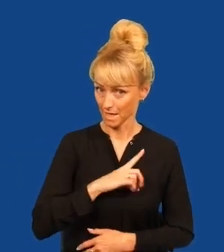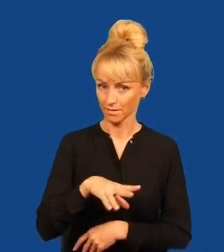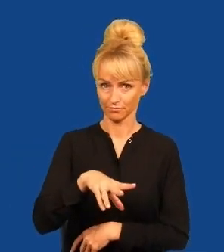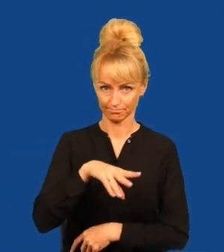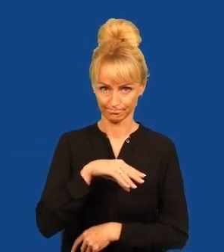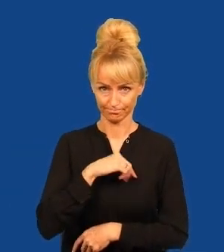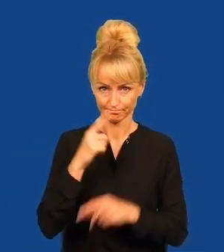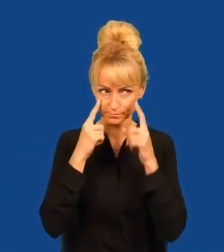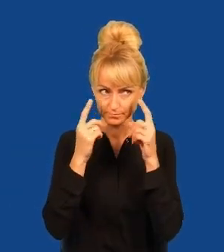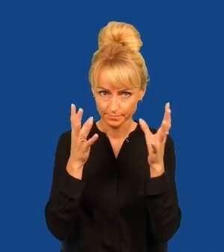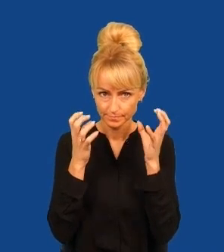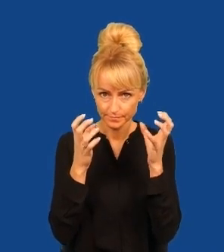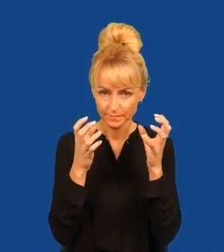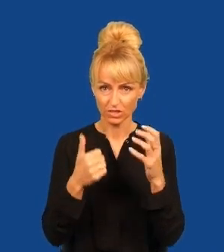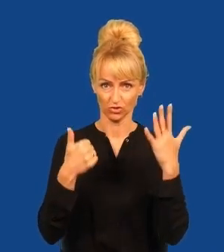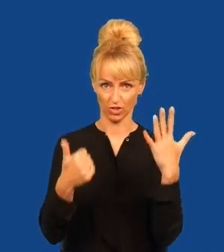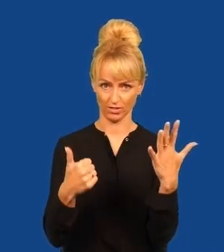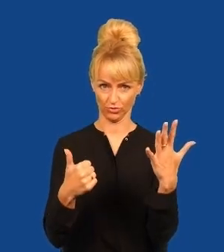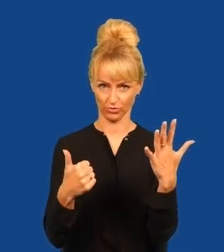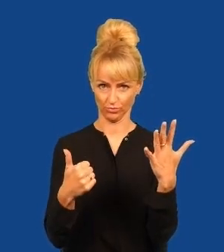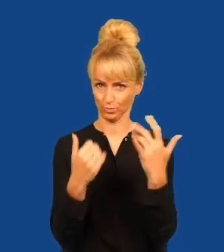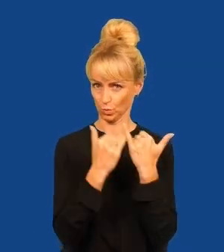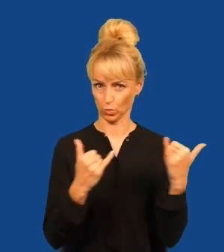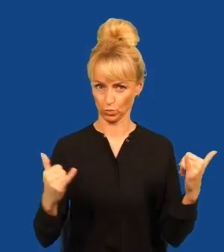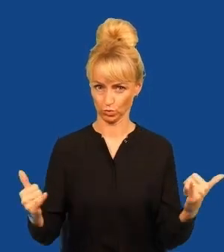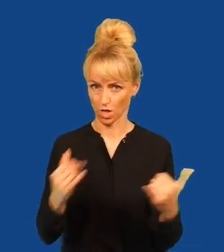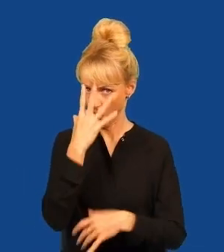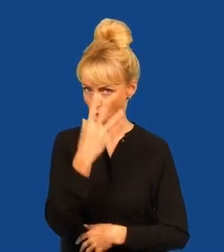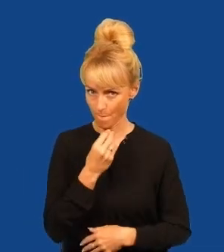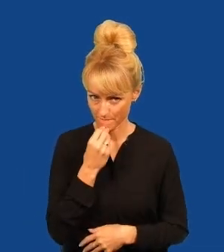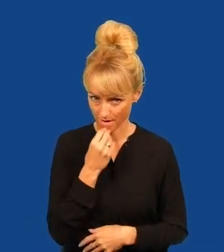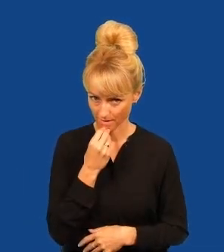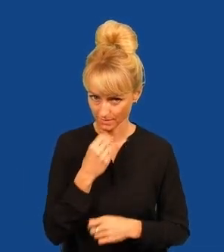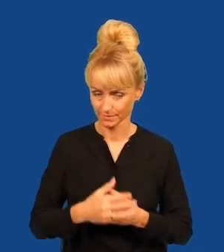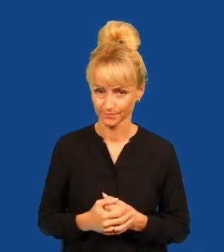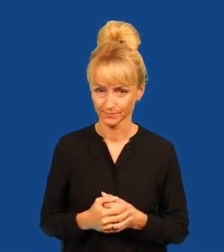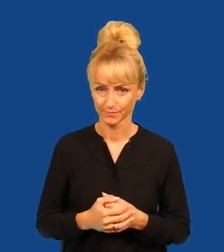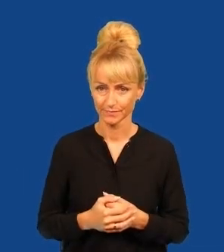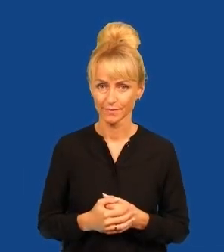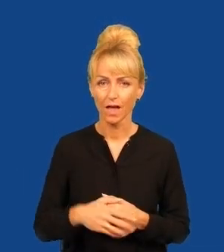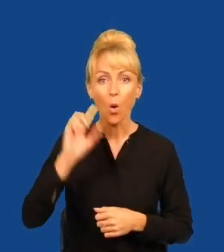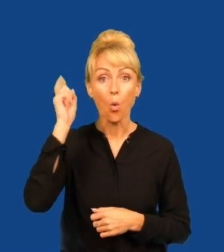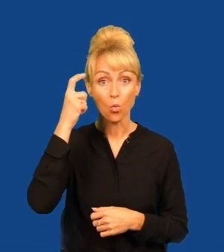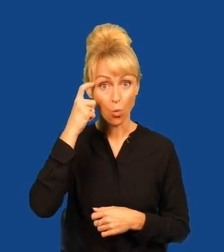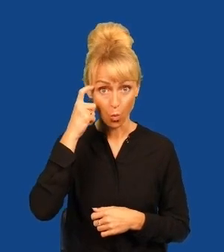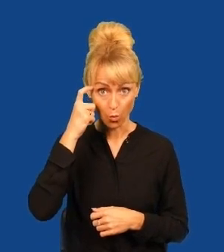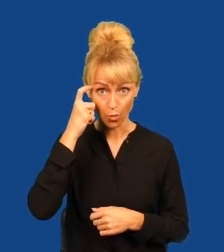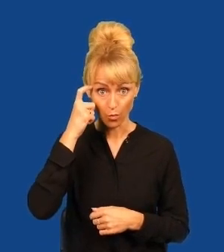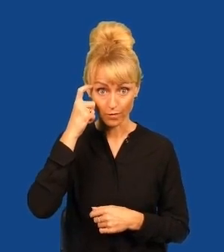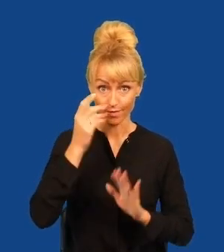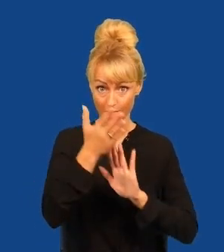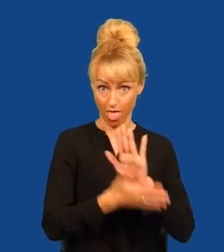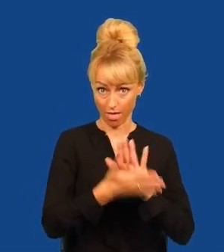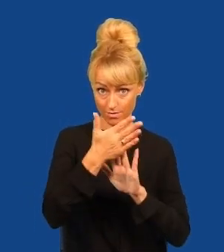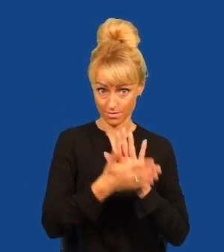obiektów. Spójrzcie proszę, jak ewoluował nasz interfejs dashboardu, czyli ekranu głównego, tak bardzo